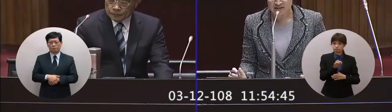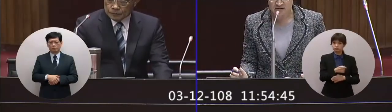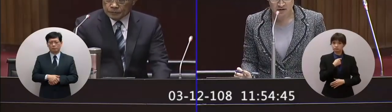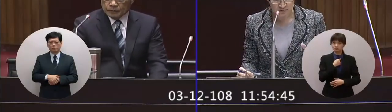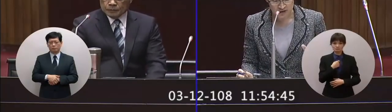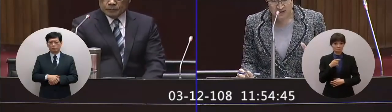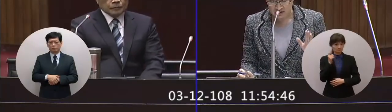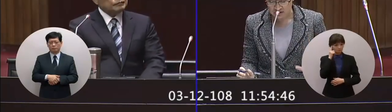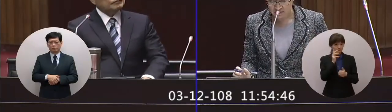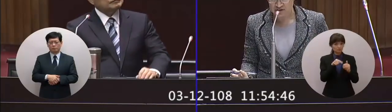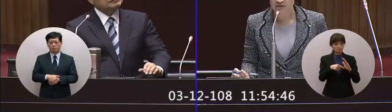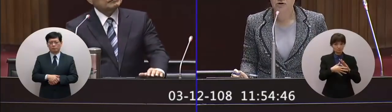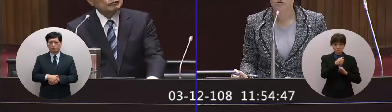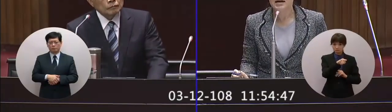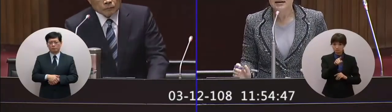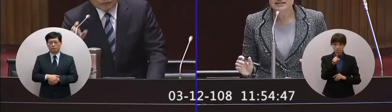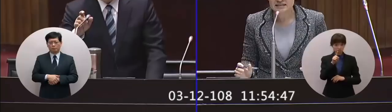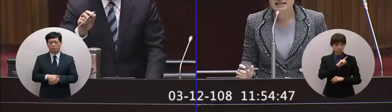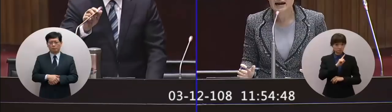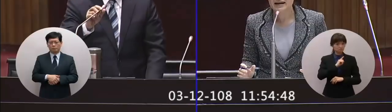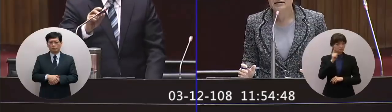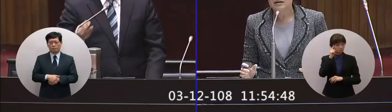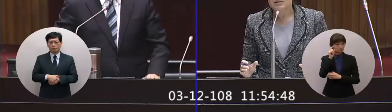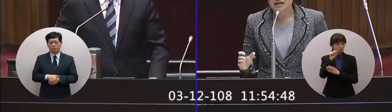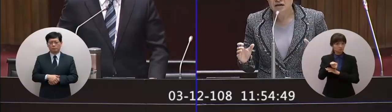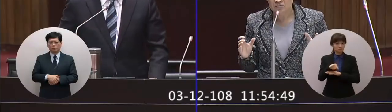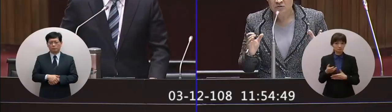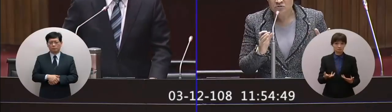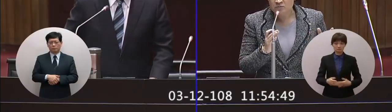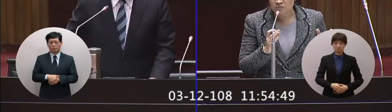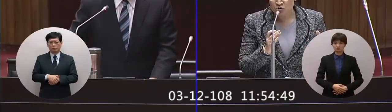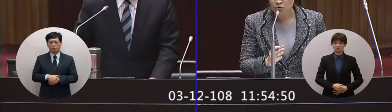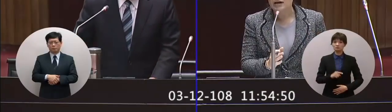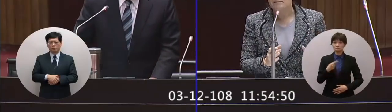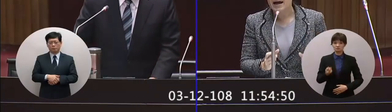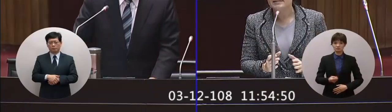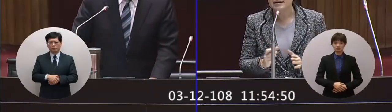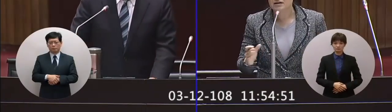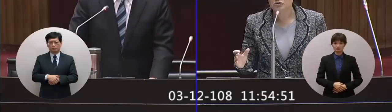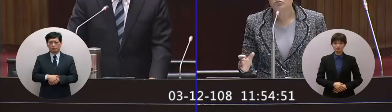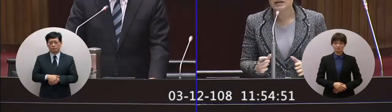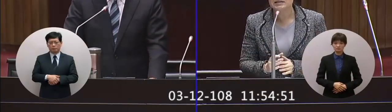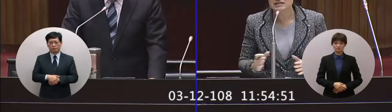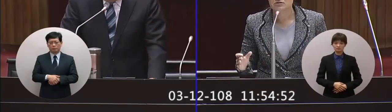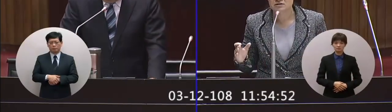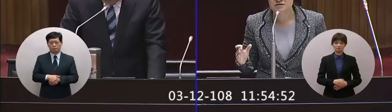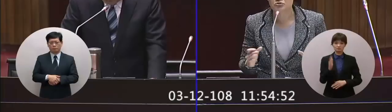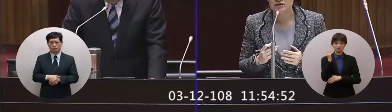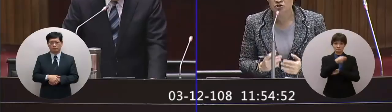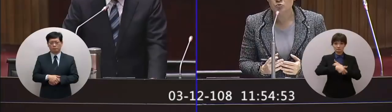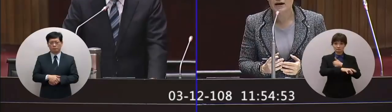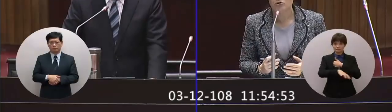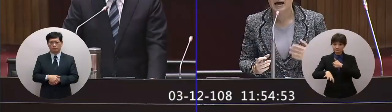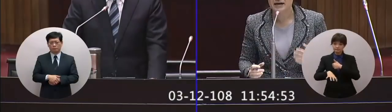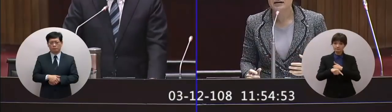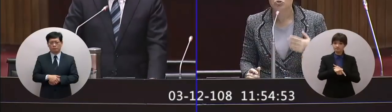于这个愿景院长是否认同？那接下来这个，除了盘点各部会既有的资